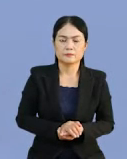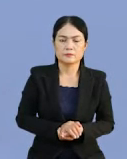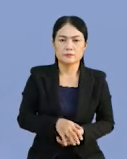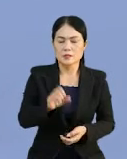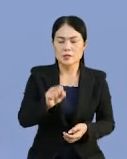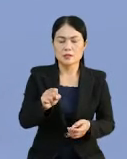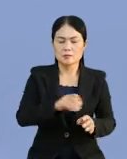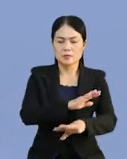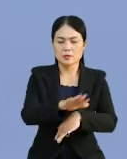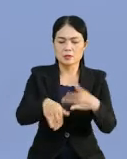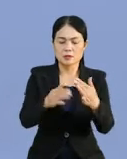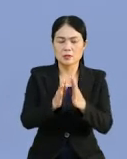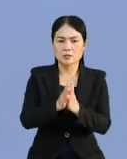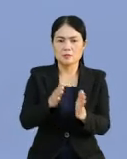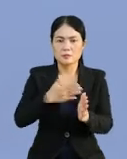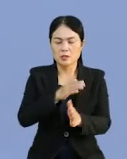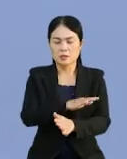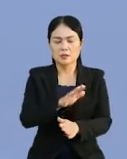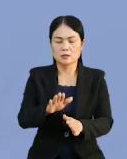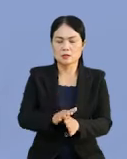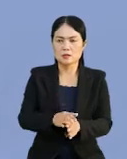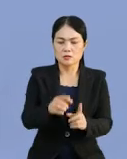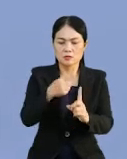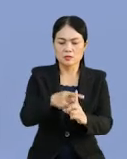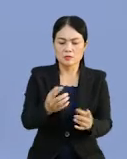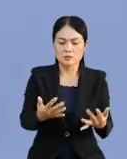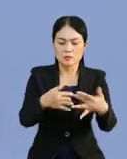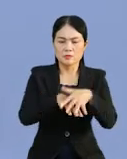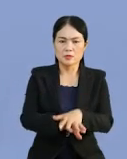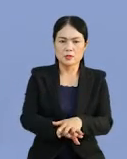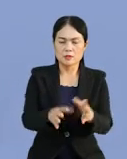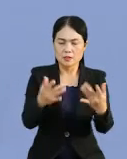chà ọ con nè cựu sân khâm thả con từng ọ khí bàn bộ bình chỗ